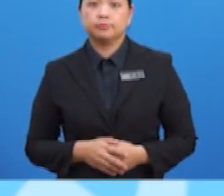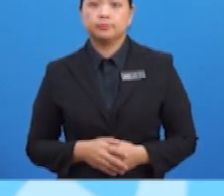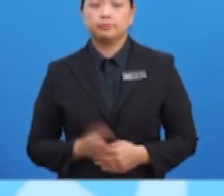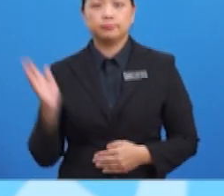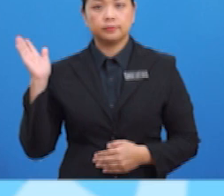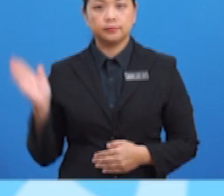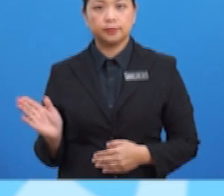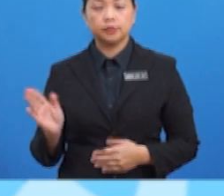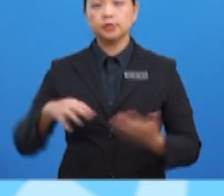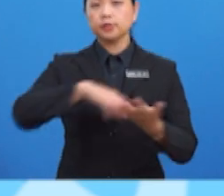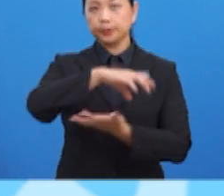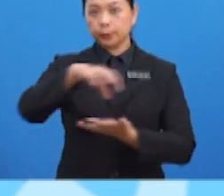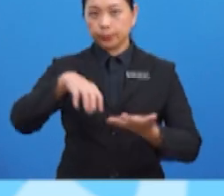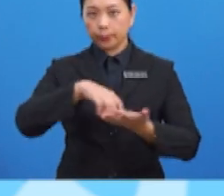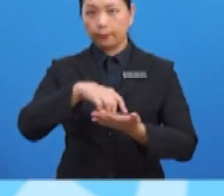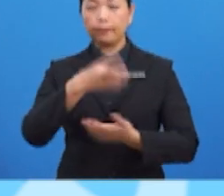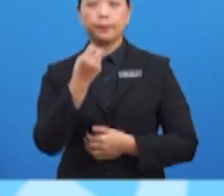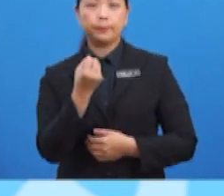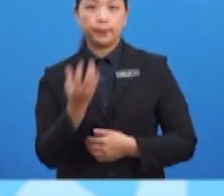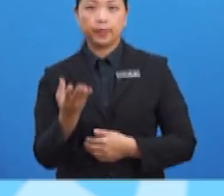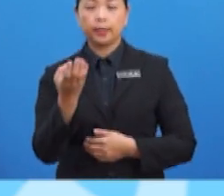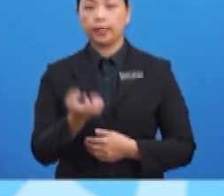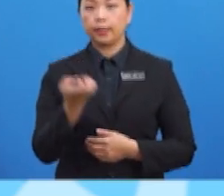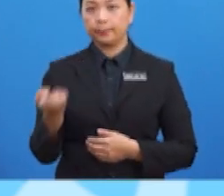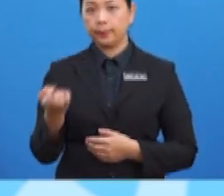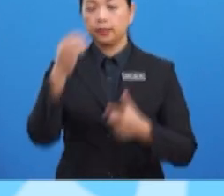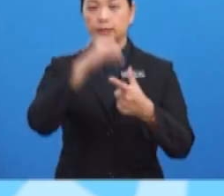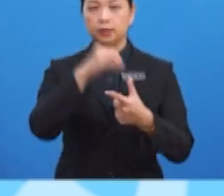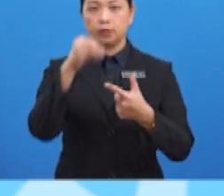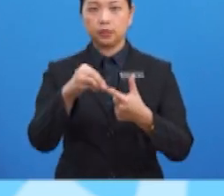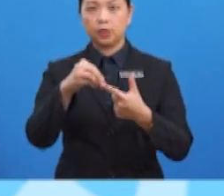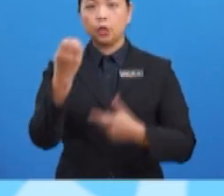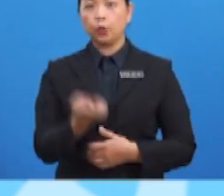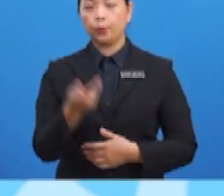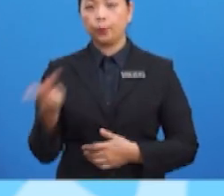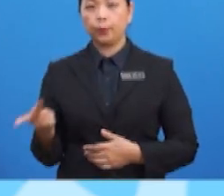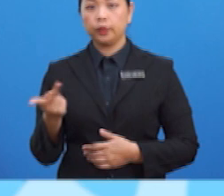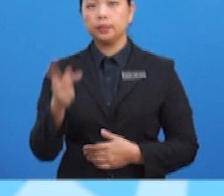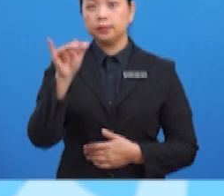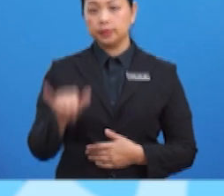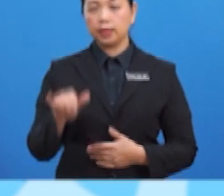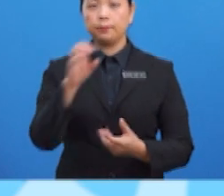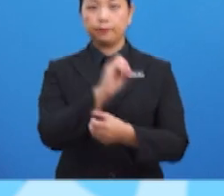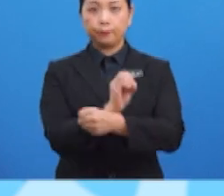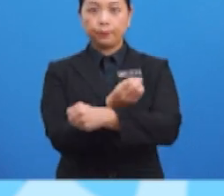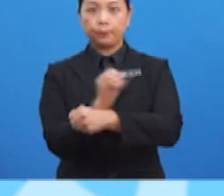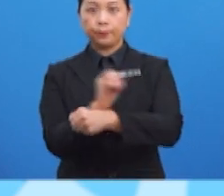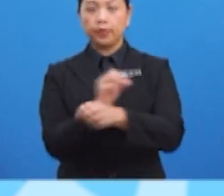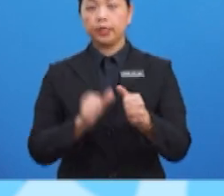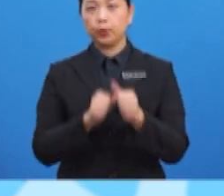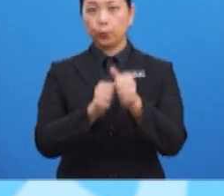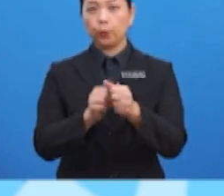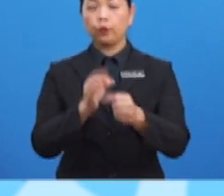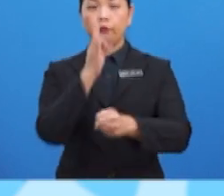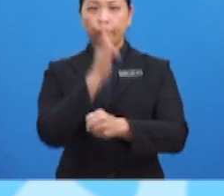Sistem ialah gabungan beberapa elemen atau komponen yang beroperasi mengikut